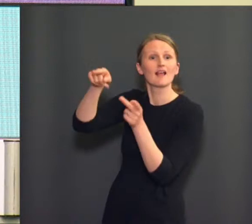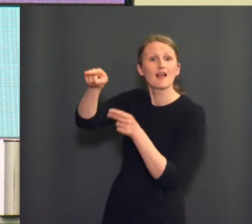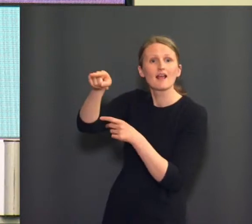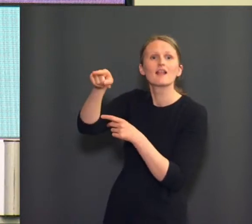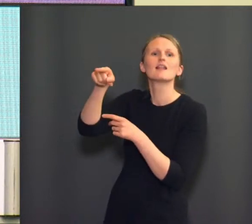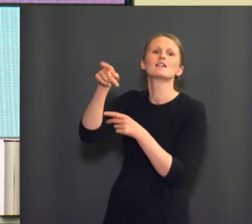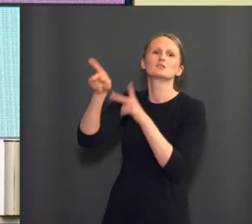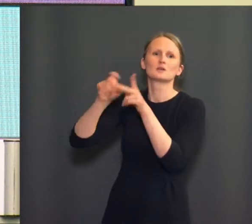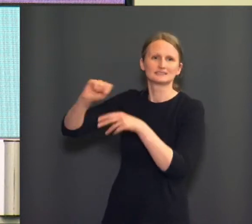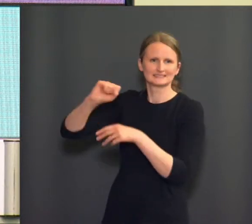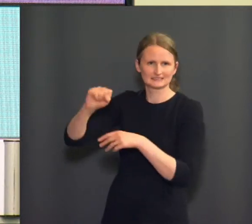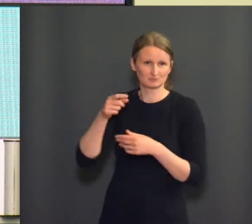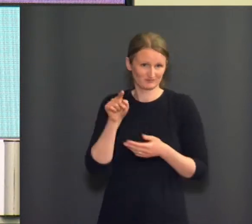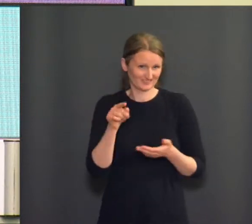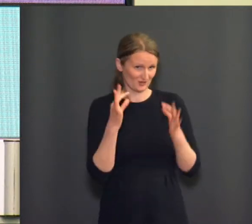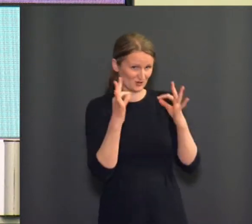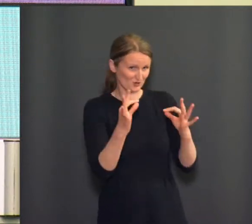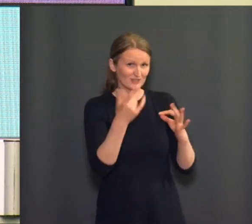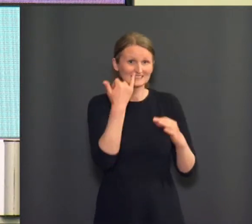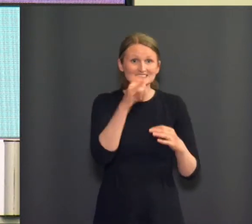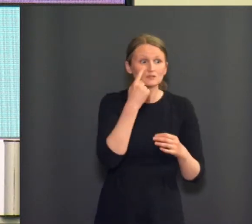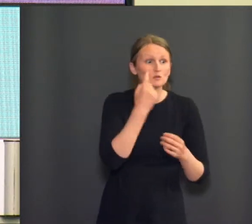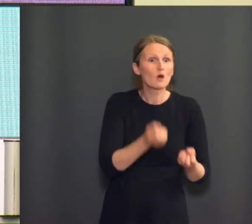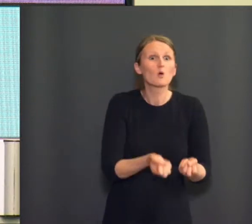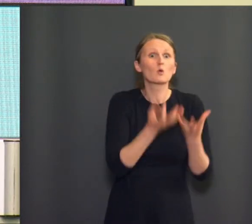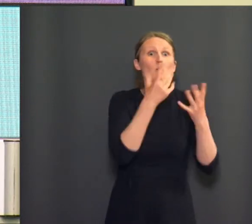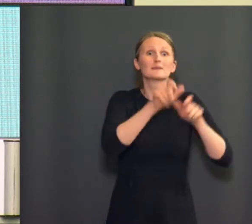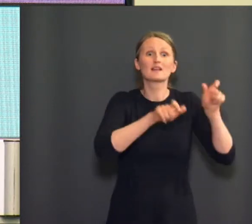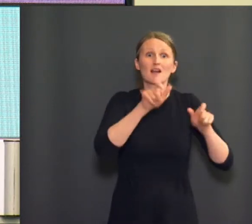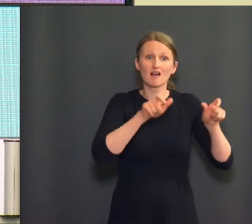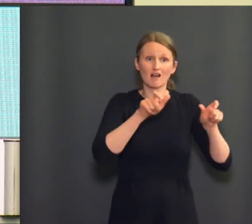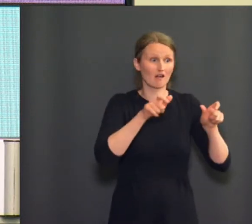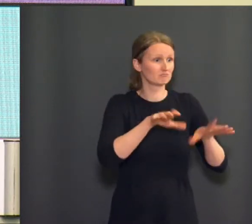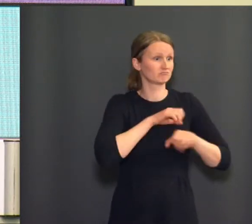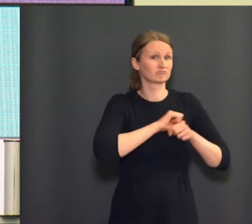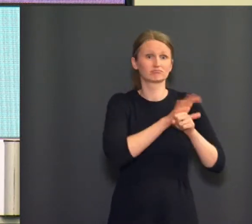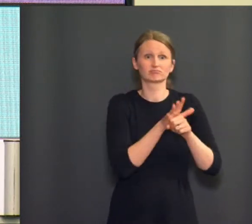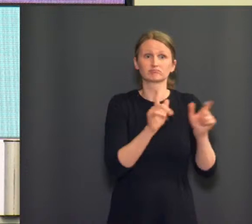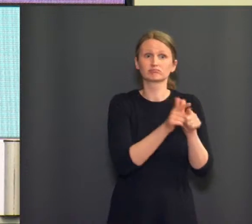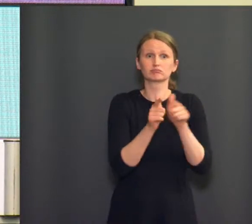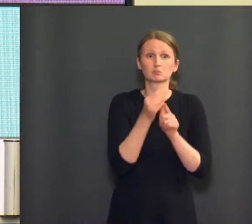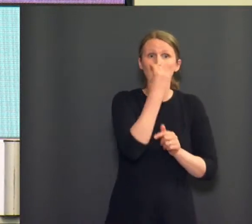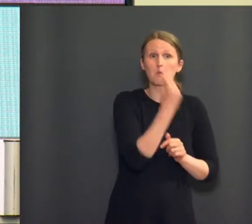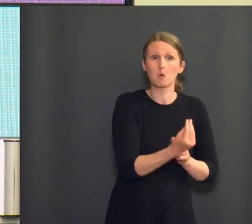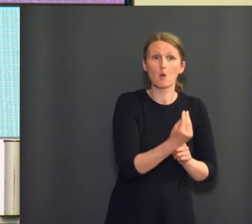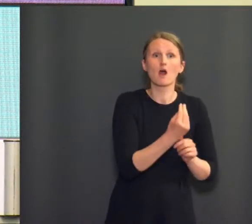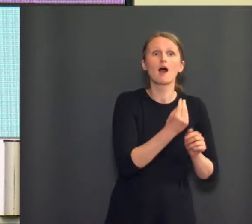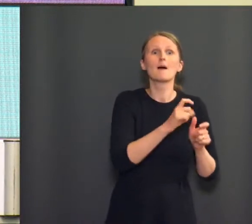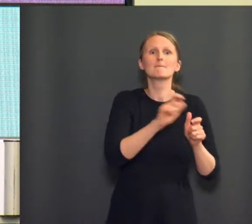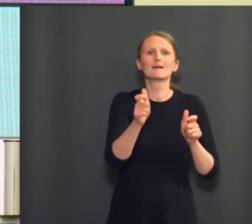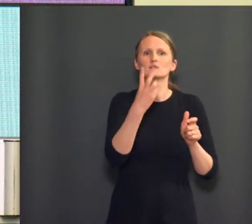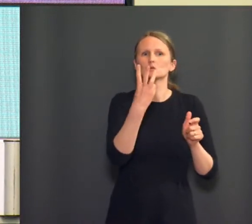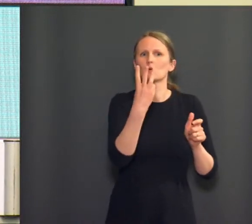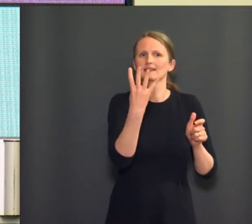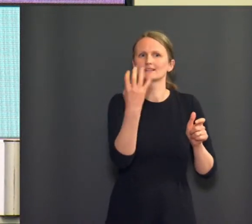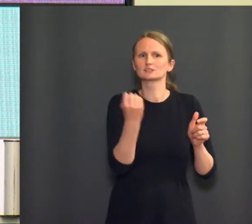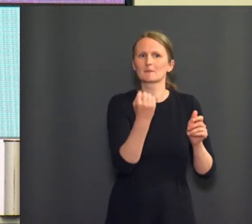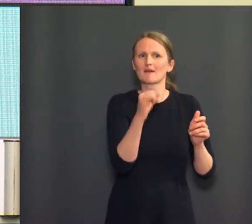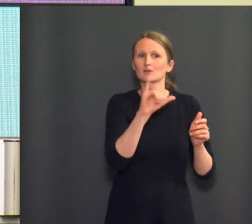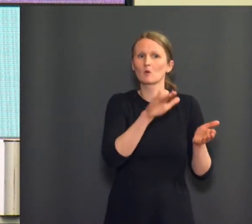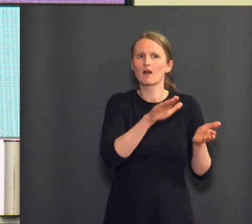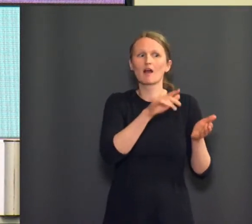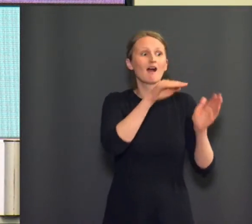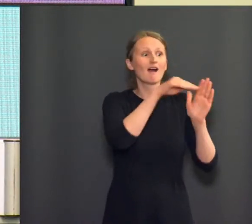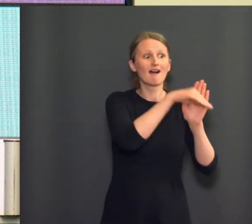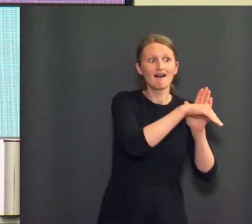dans les semaines qui vont suivre par la suite, dans 2, 3, 4 semaines, il y aura de gens hospitalisés. Ce n'est pas seulement le taux